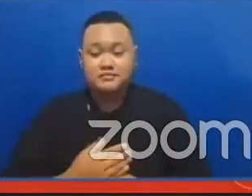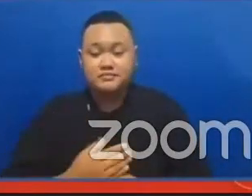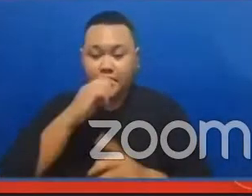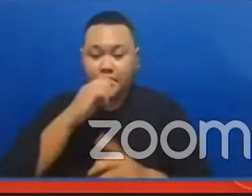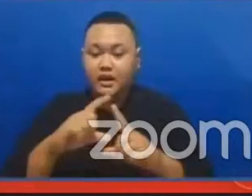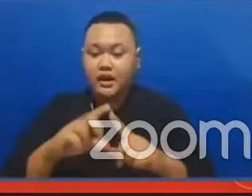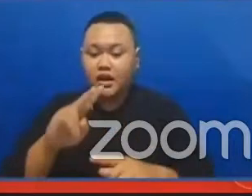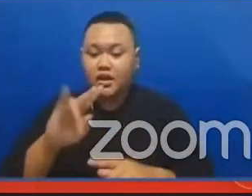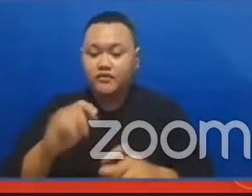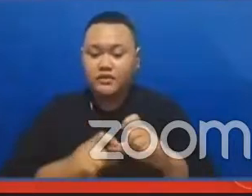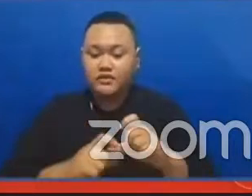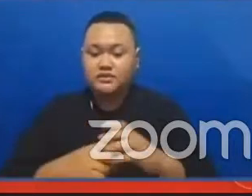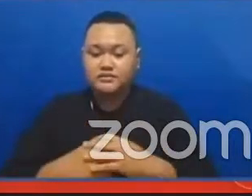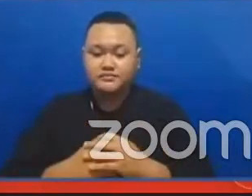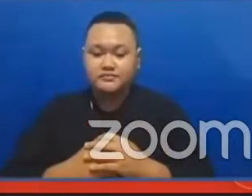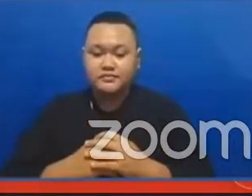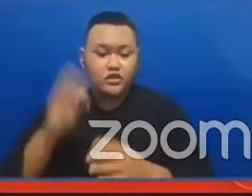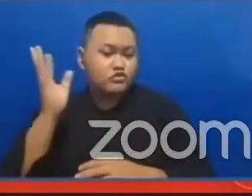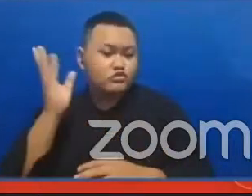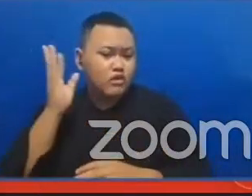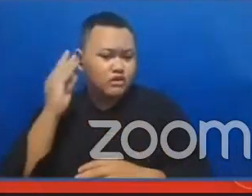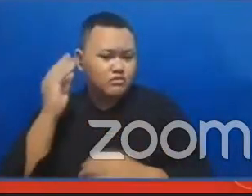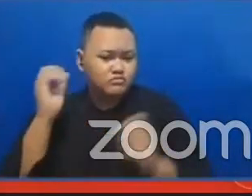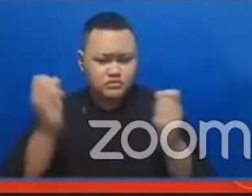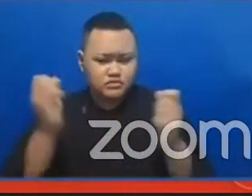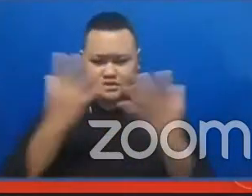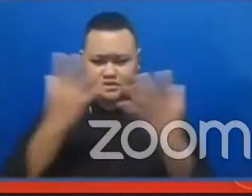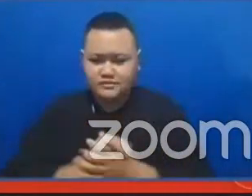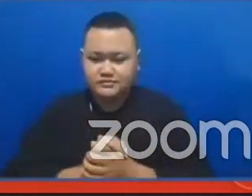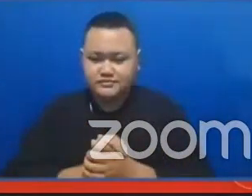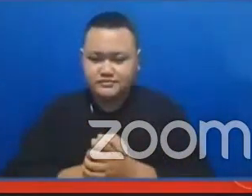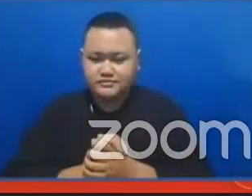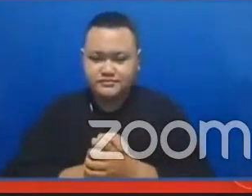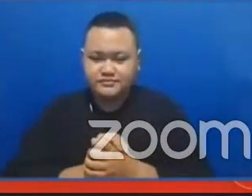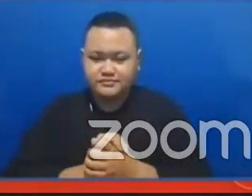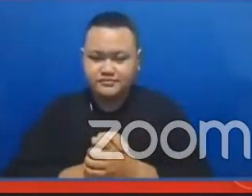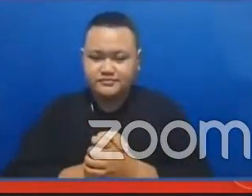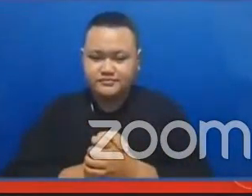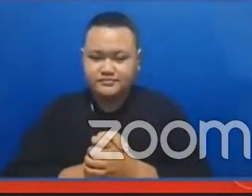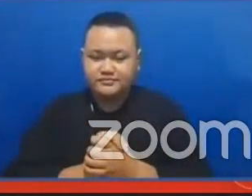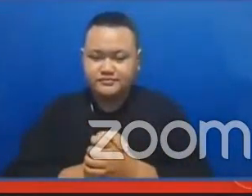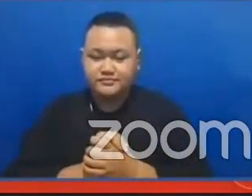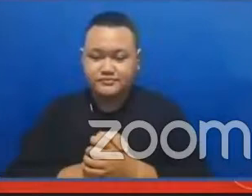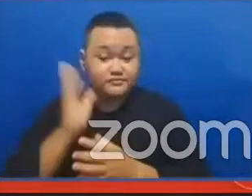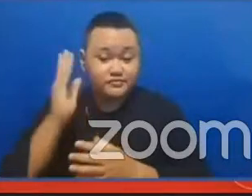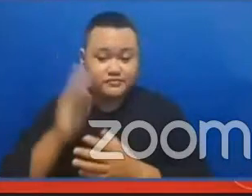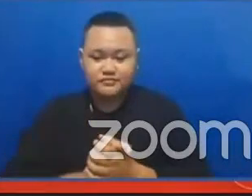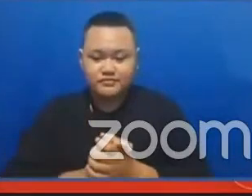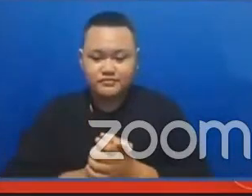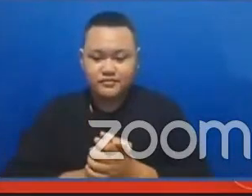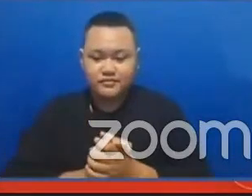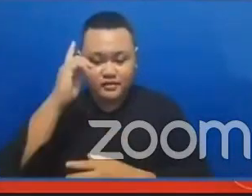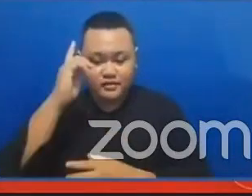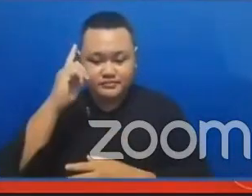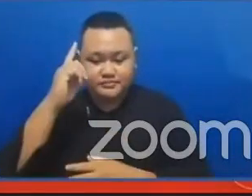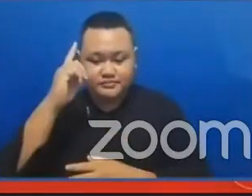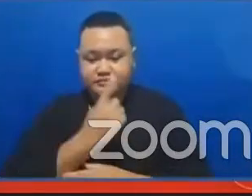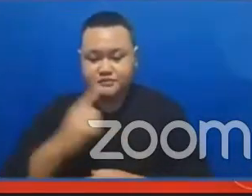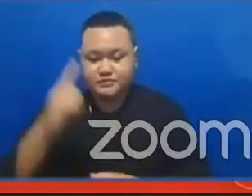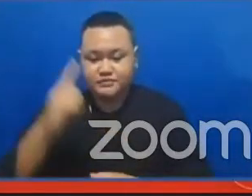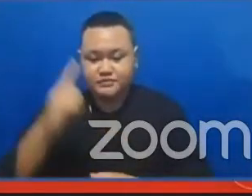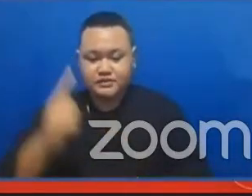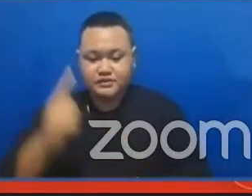moderatornya. Suara saya sudah terdengar jelas? Terdengar, Pak Andi. Oke, bismillahirrahmanirrahim. Assalamualaikum